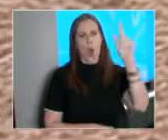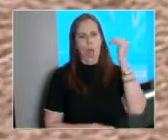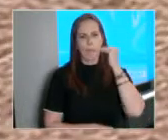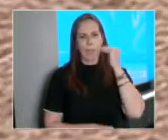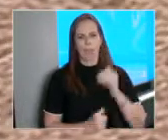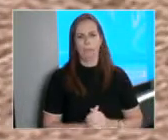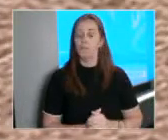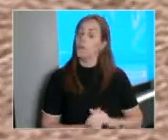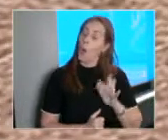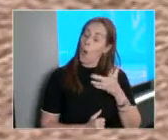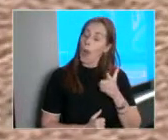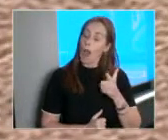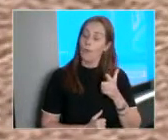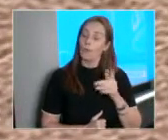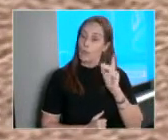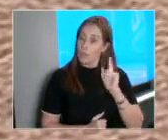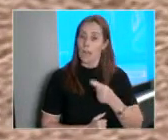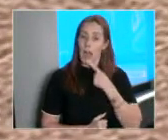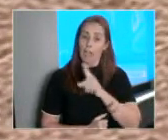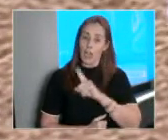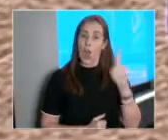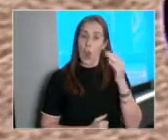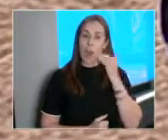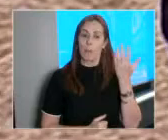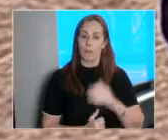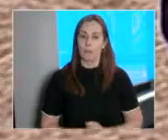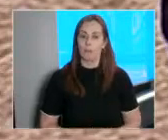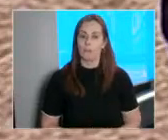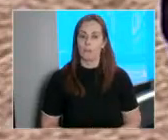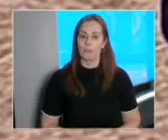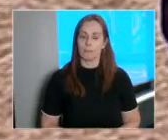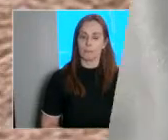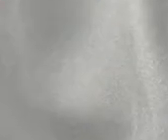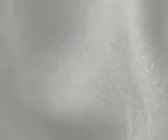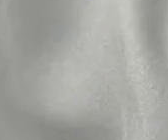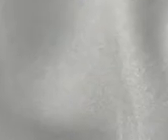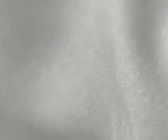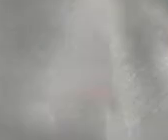לאמריקה. כנראה ברגעים שהיה צריך להגיד לא לאמריקה.